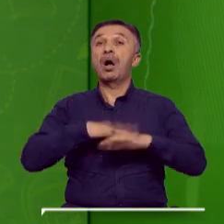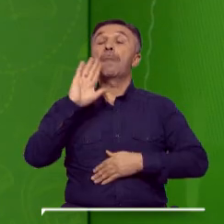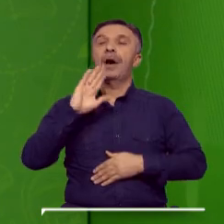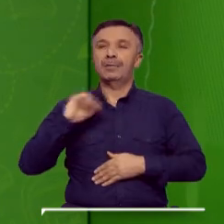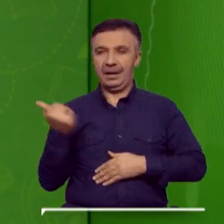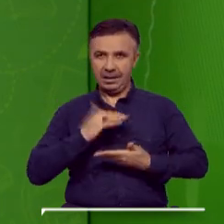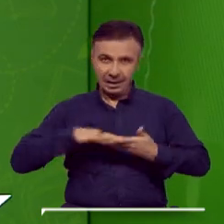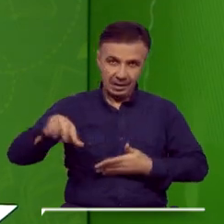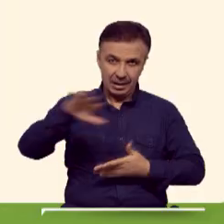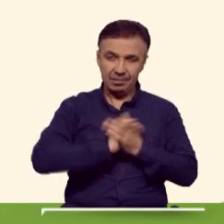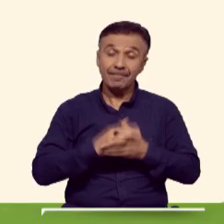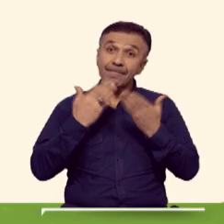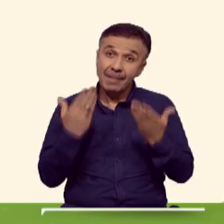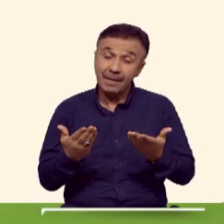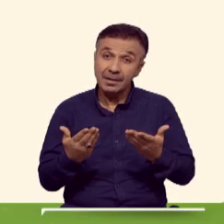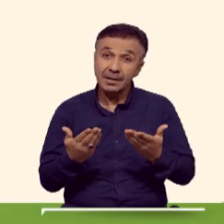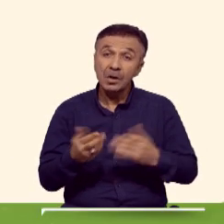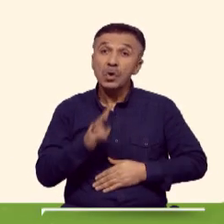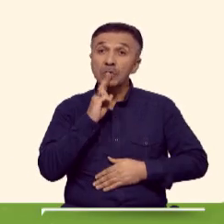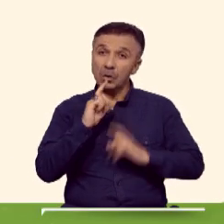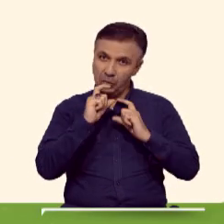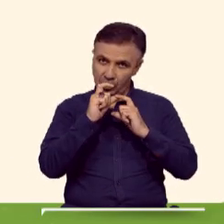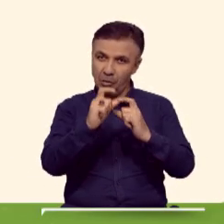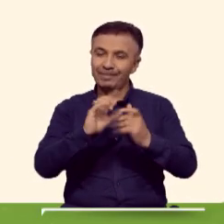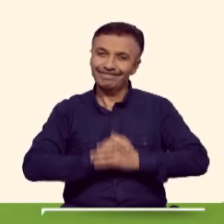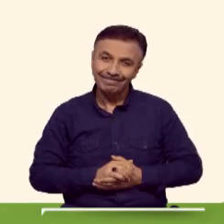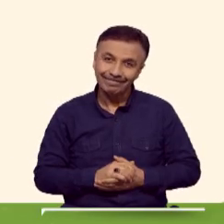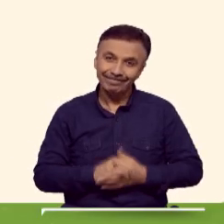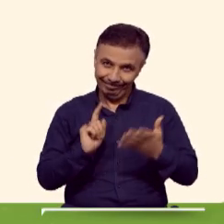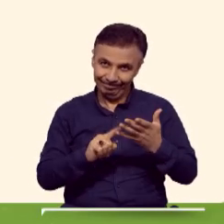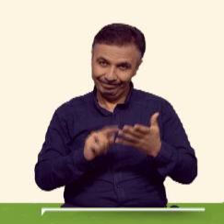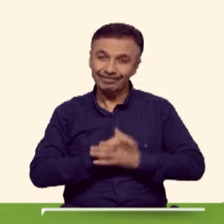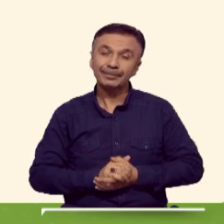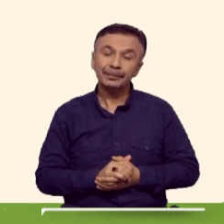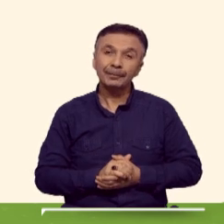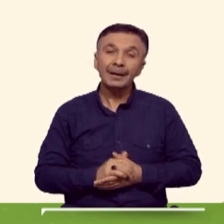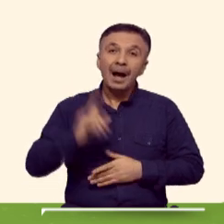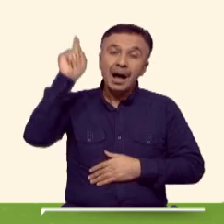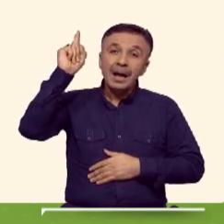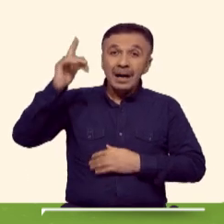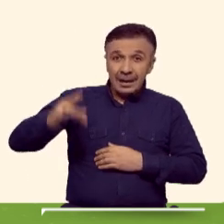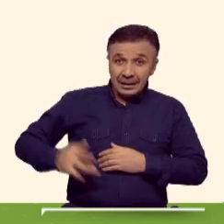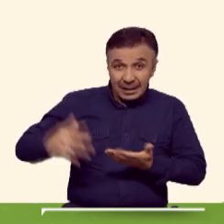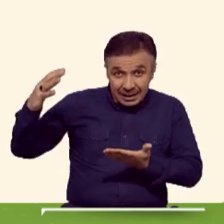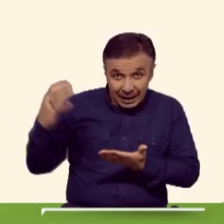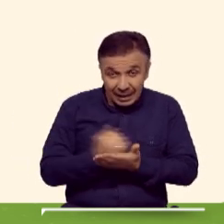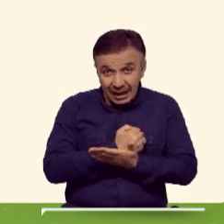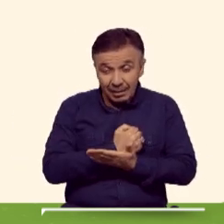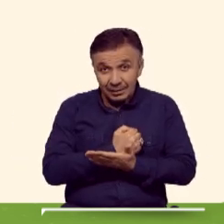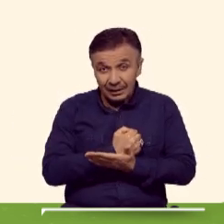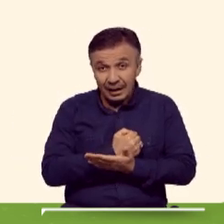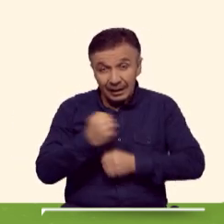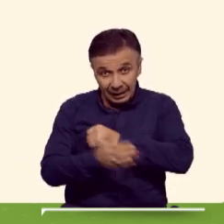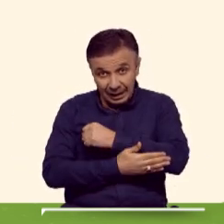arkadaşlar. Evet, son sorumuzla devam ediyoruz. Allah'ın rızasını kazanmamızı